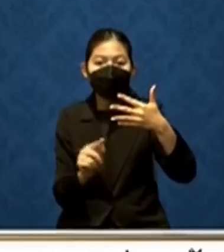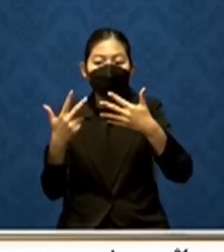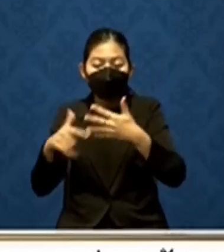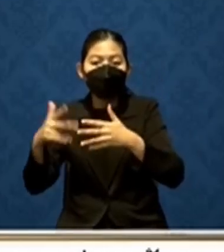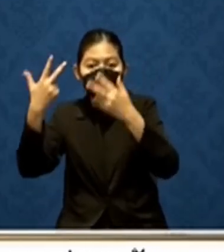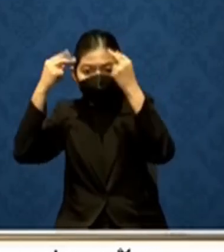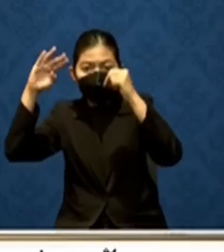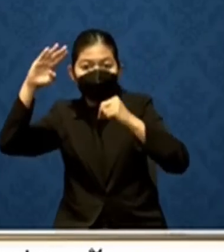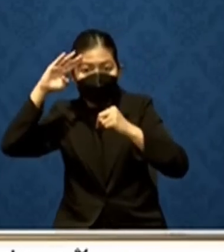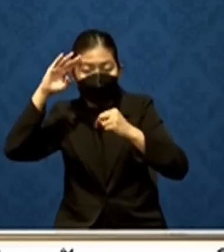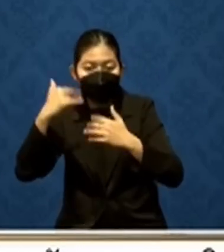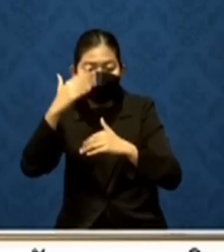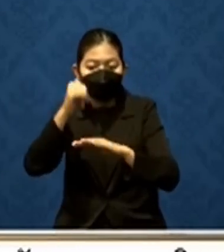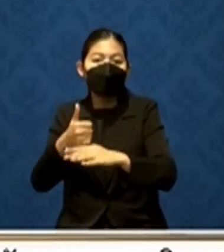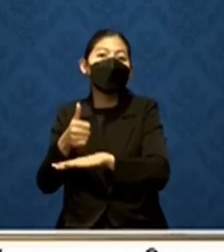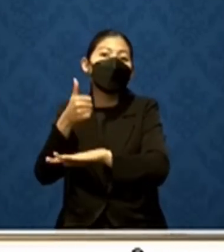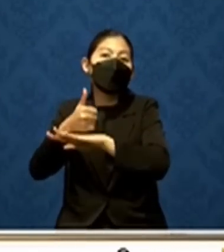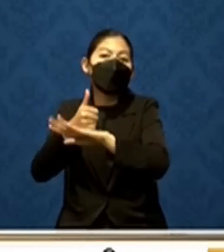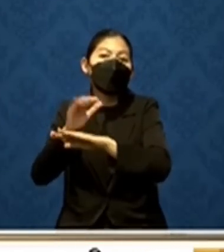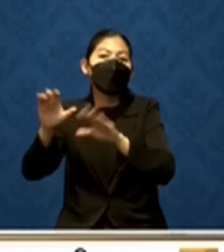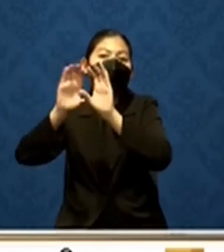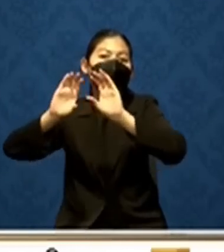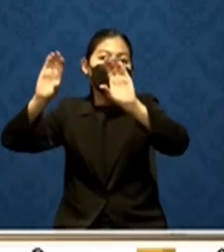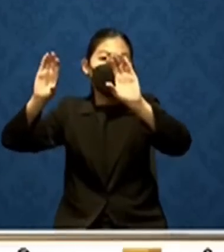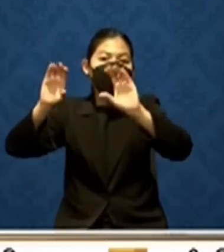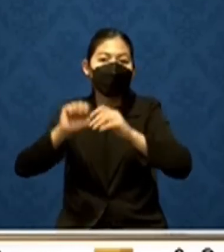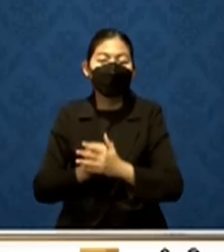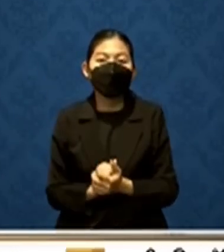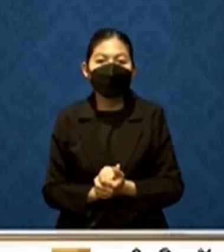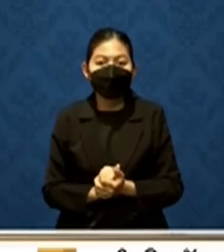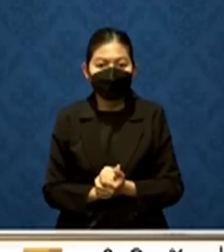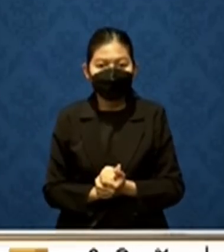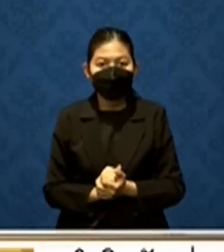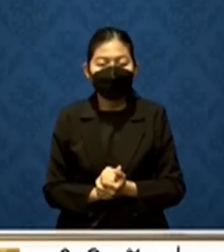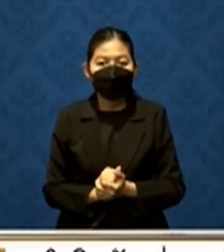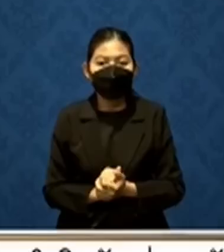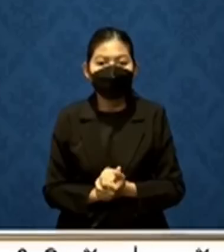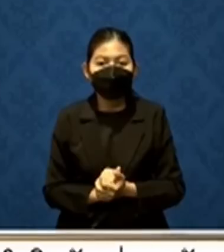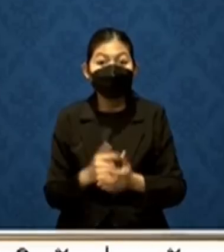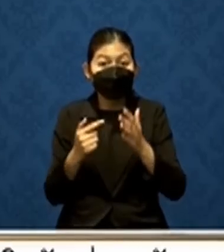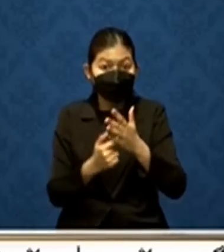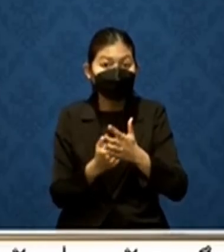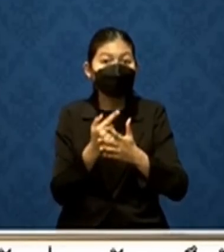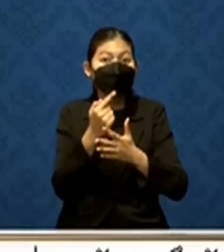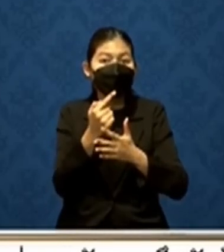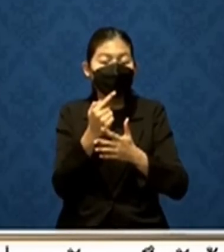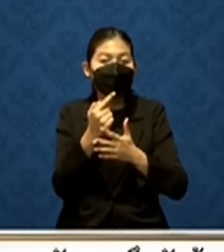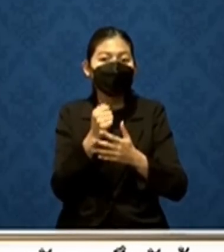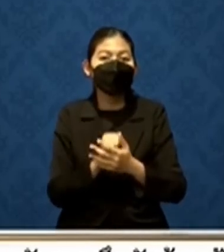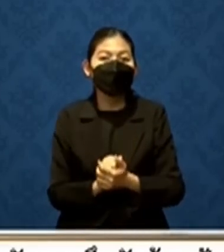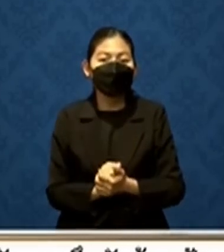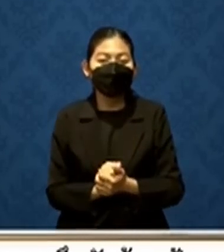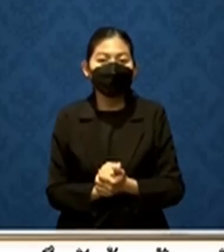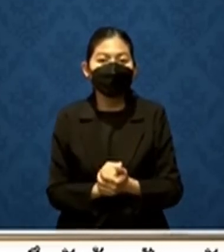รัฐมนตรีในคณะที่เป็นหัวหน้ารัฐบาลในส่วนแรกผมจะขอยอดธรรมทานครับก็